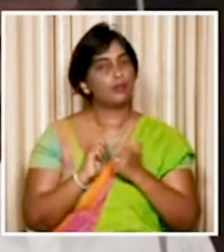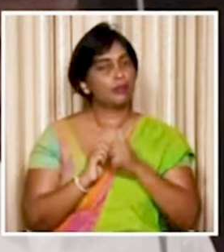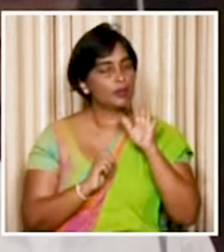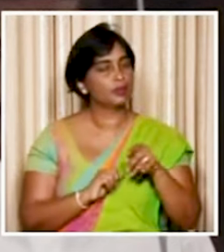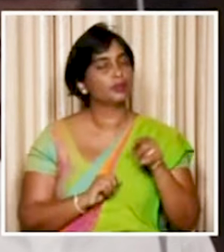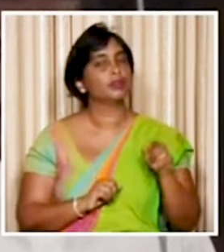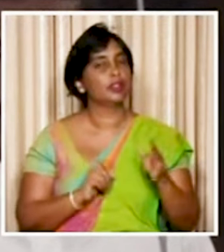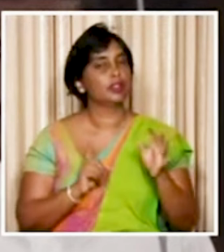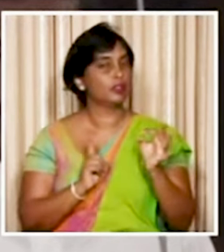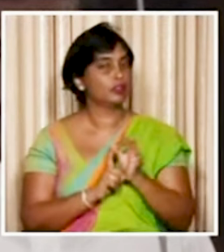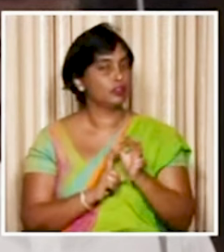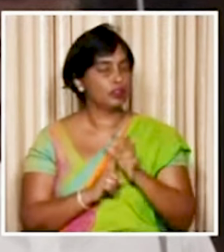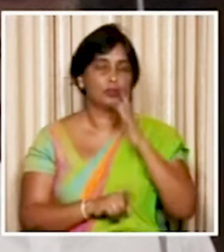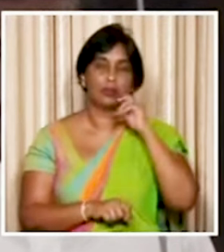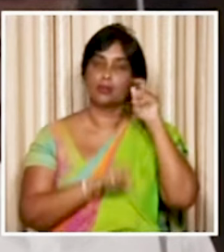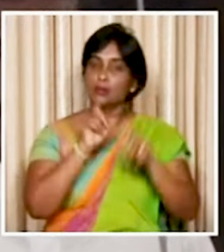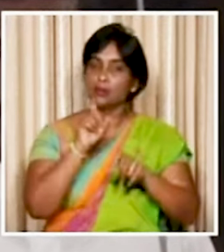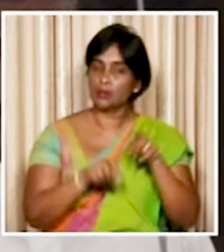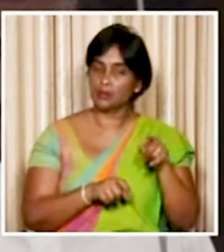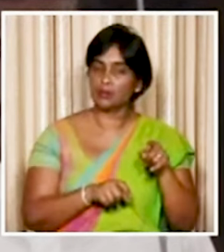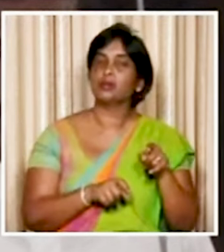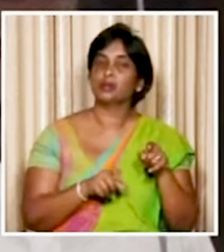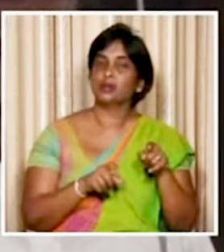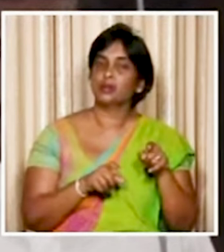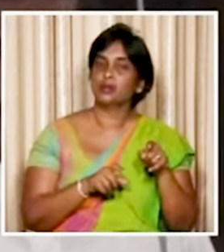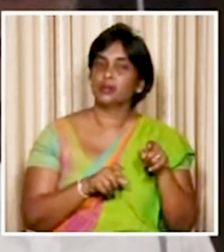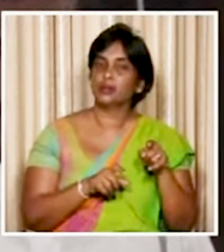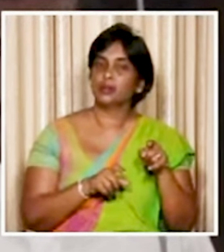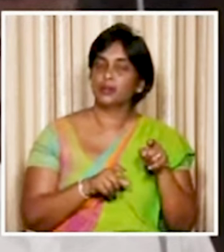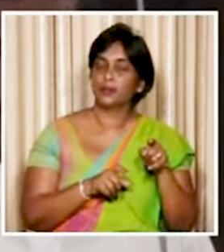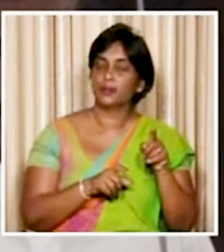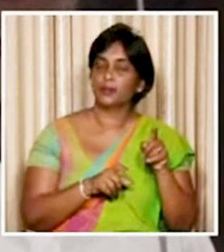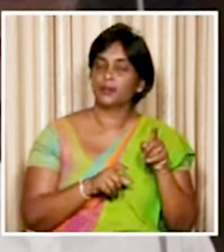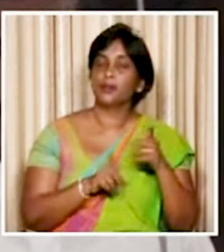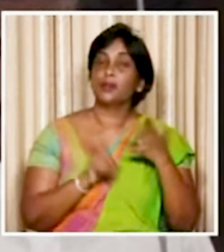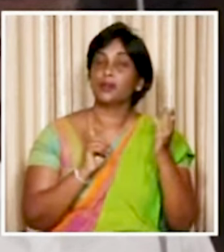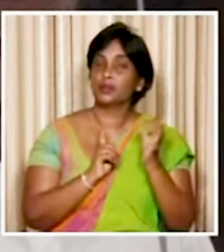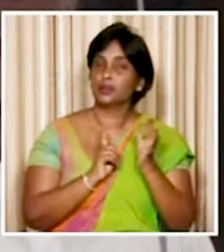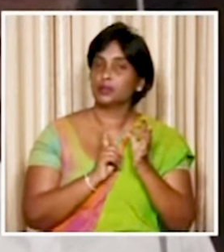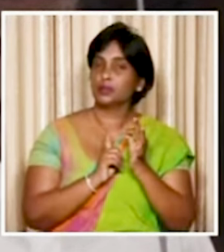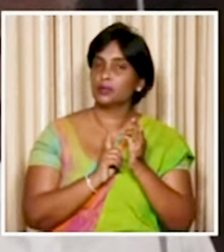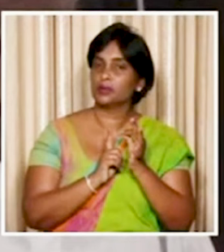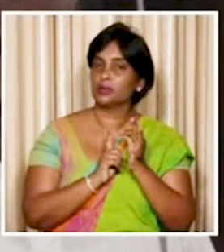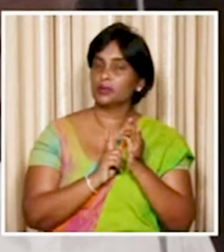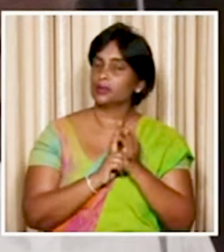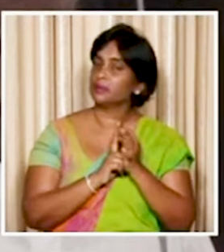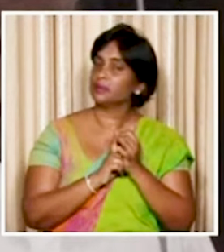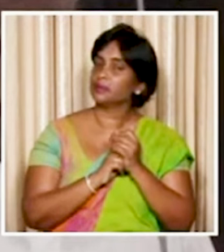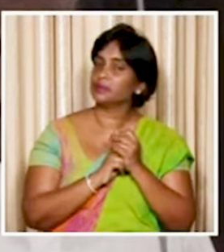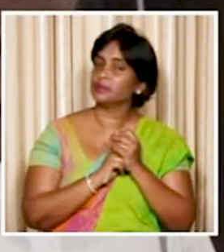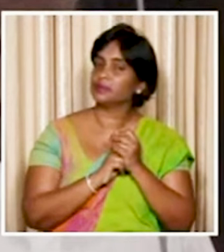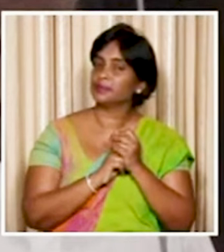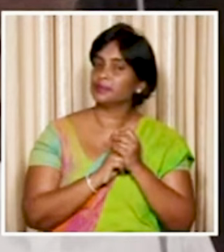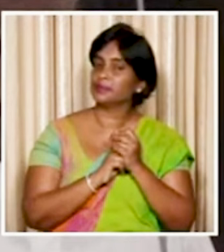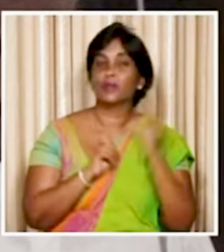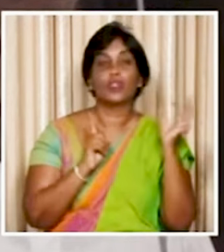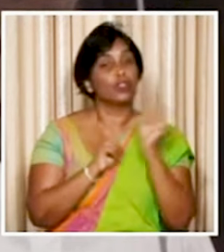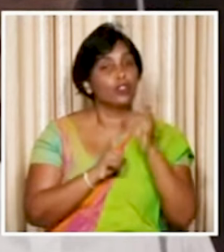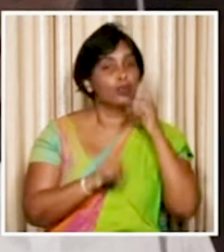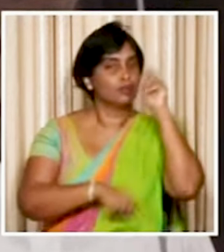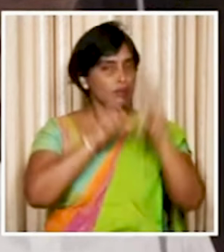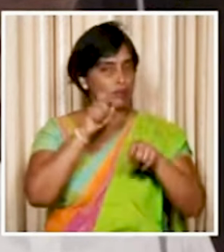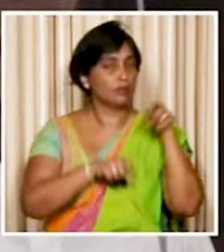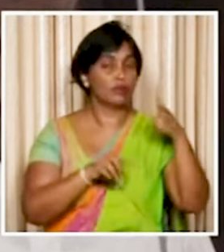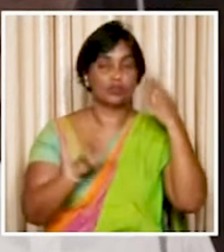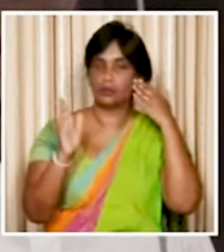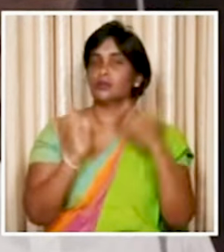மக்களுக்கு அவர்களிடம் இருக்கிற 1,000,000,000,000 டாலர்களை அந்த குறிப்பிட்ட நபர்களிடம் இருக்கின்ற அந்த ராஜபக்ச